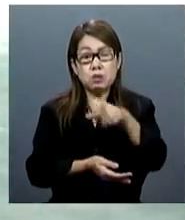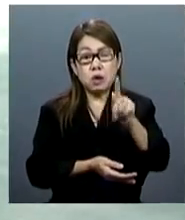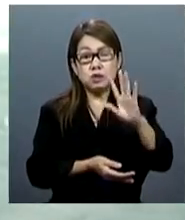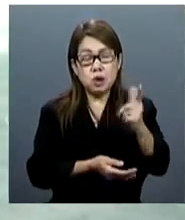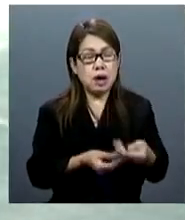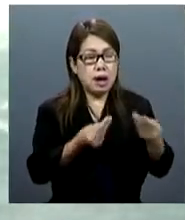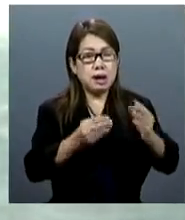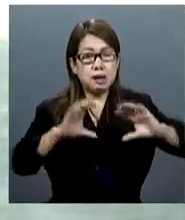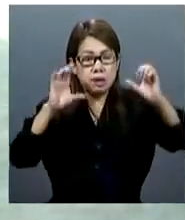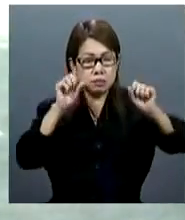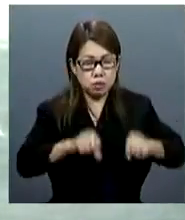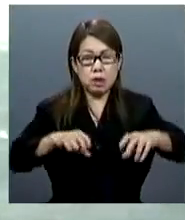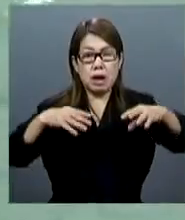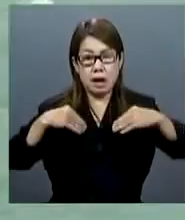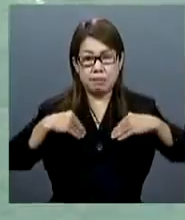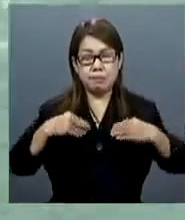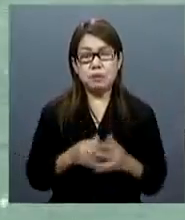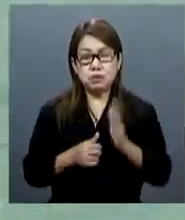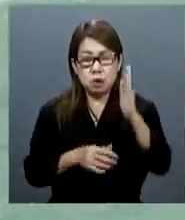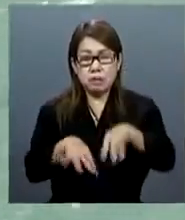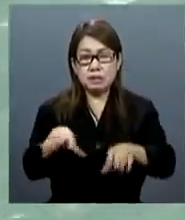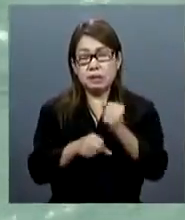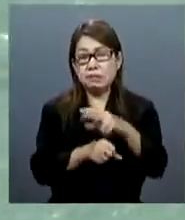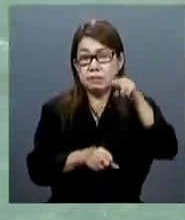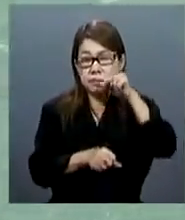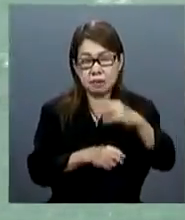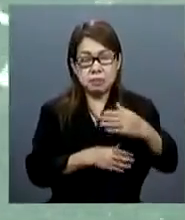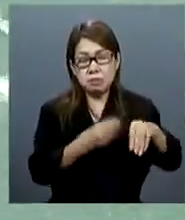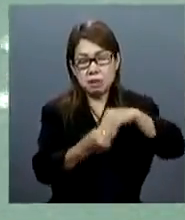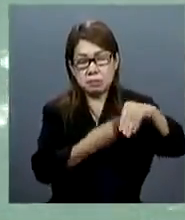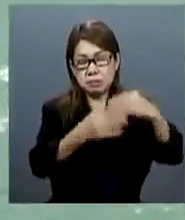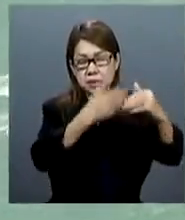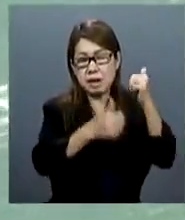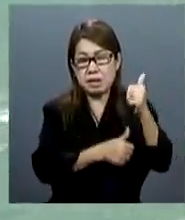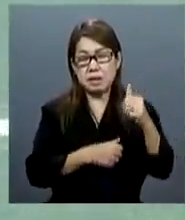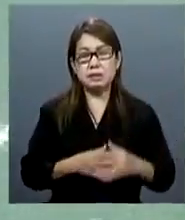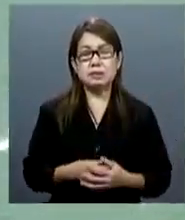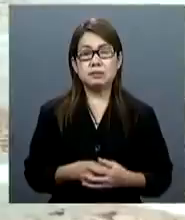ภายในปีนี้เพื่อให้การบริหารจัดการน้ำของประเทศมีประสิทธิภาพมากยิ่งขึ้นค่ะ